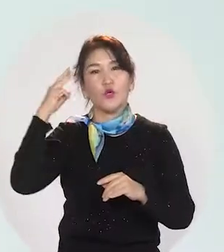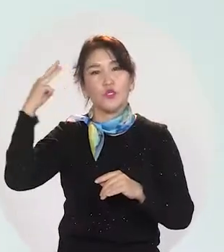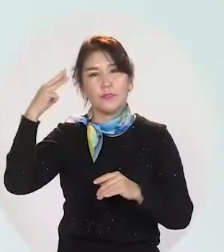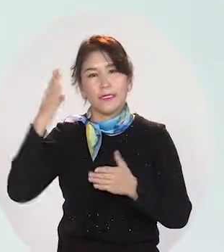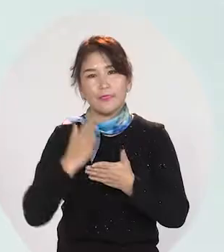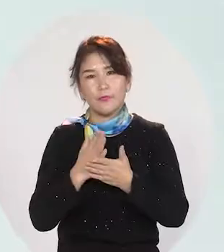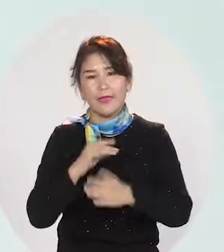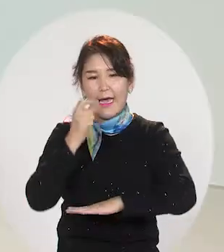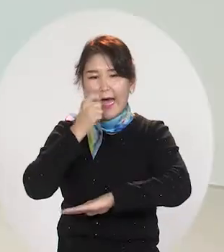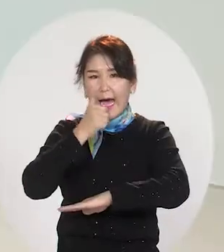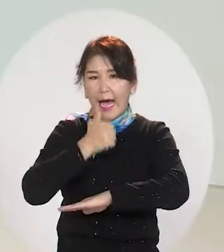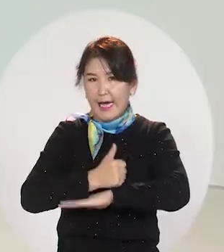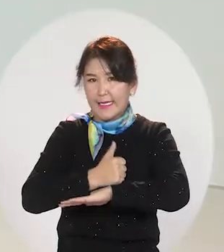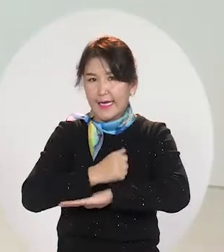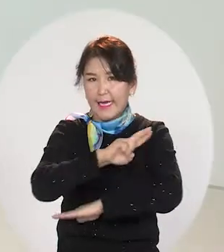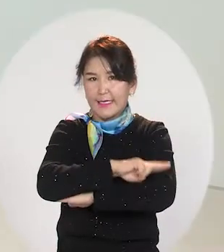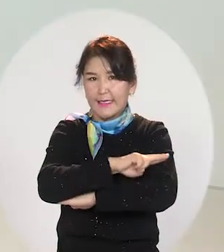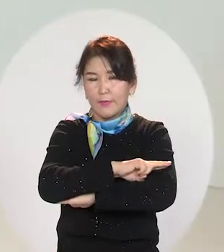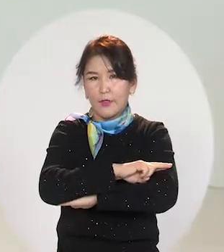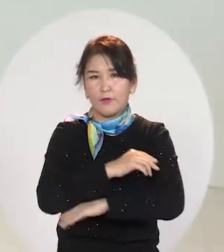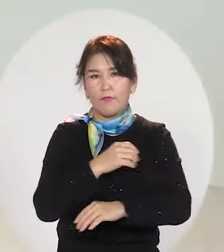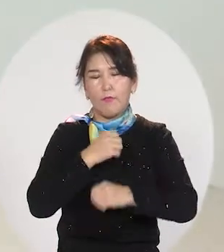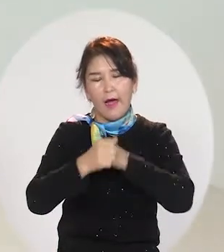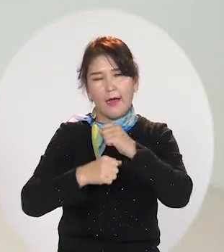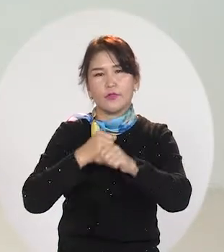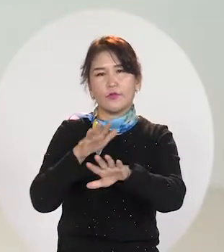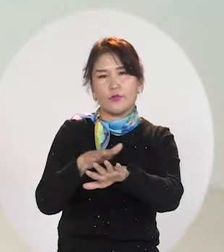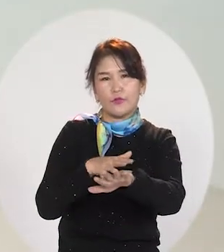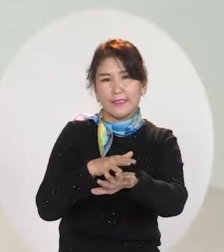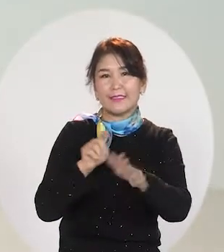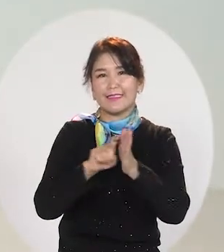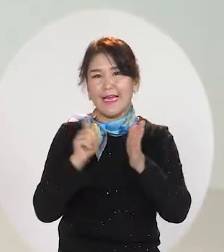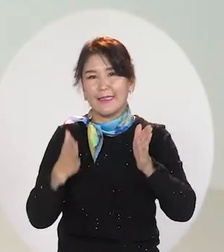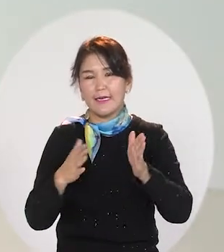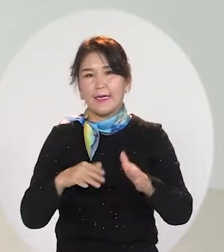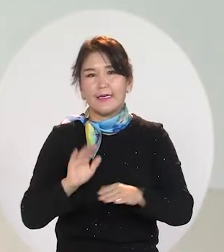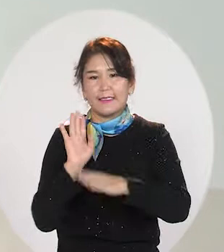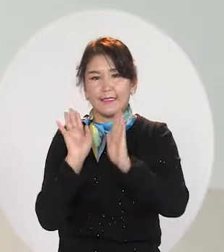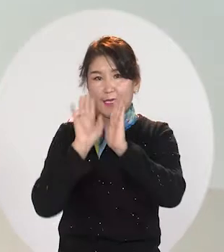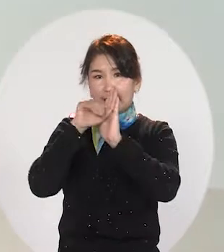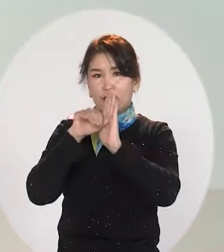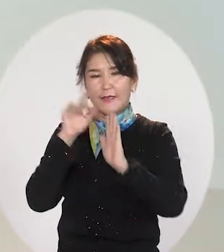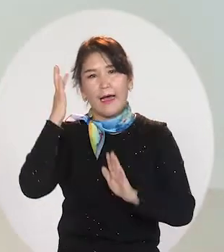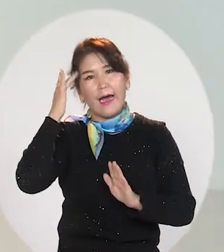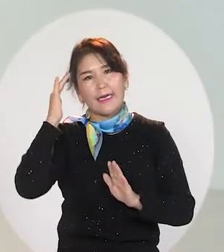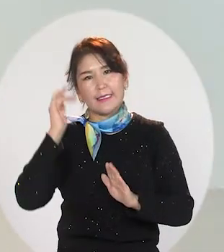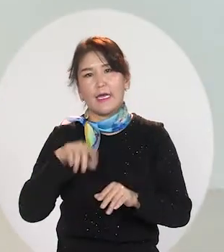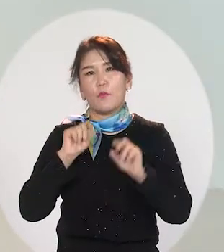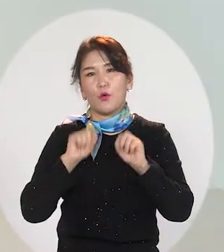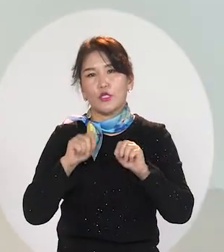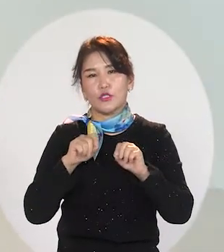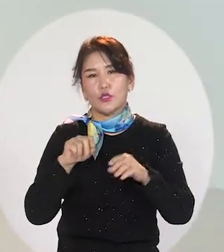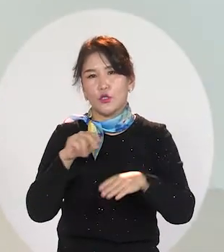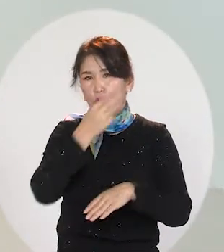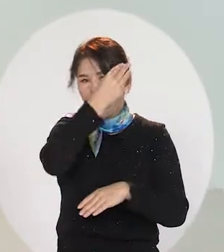олон жил сар хичээлцэн булчин шүрмэсэн суучсан өөрийн гэсэн сакс тоглох арга барилтай болцсон